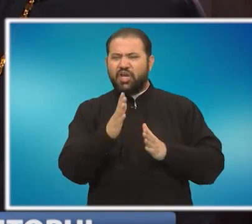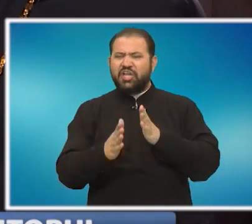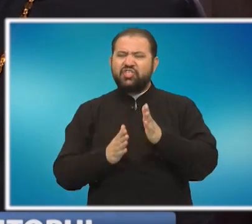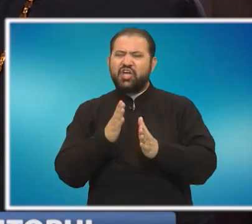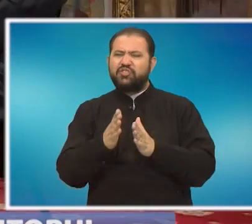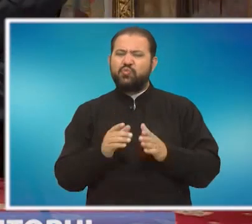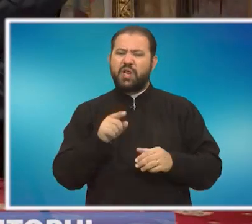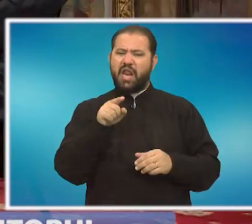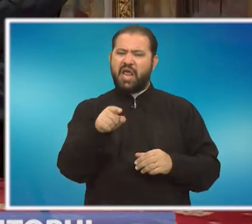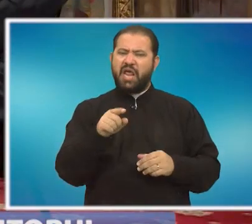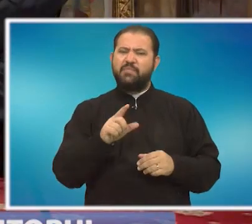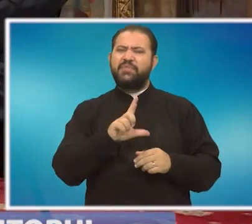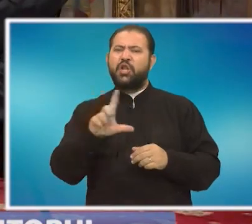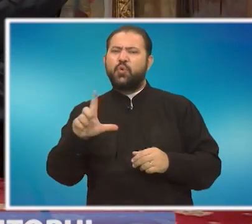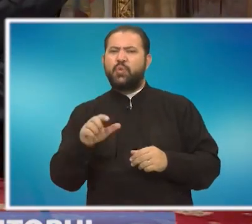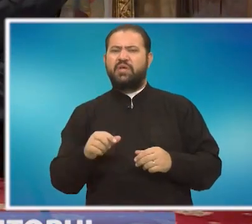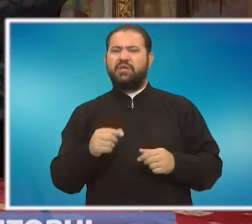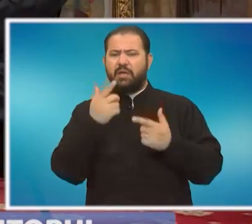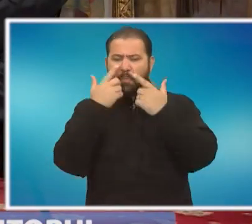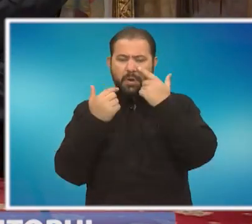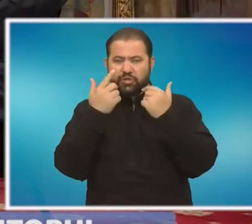de căință pentru